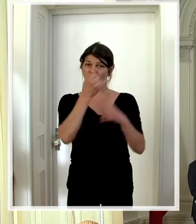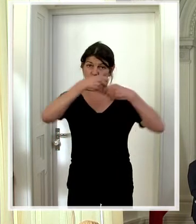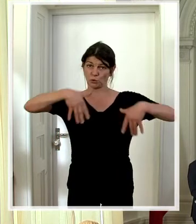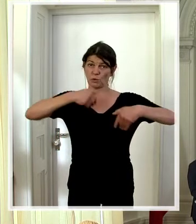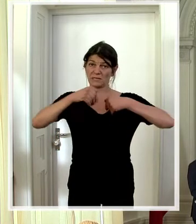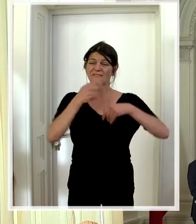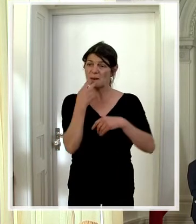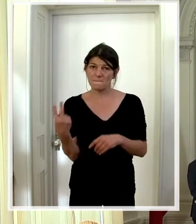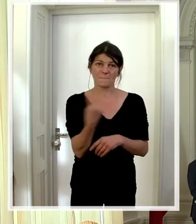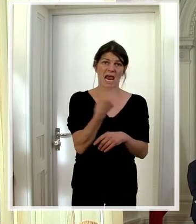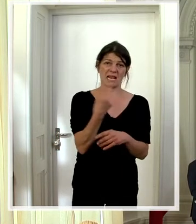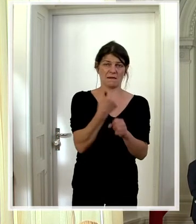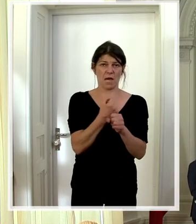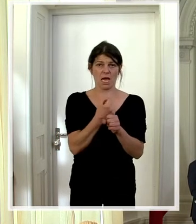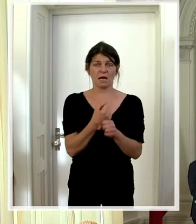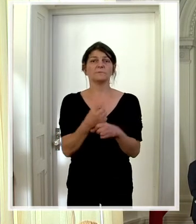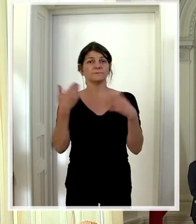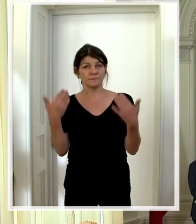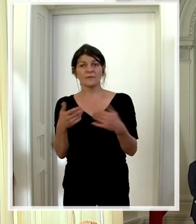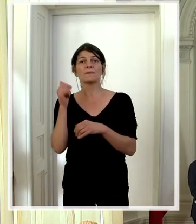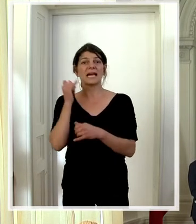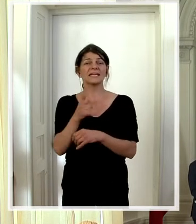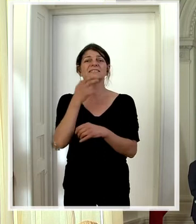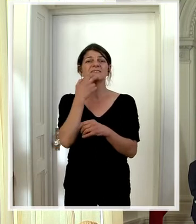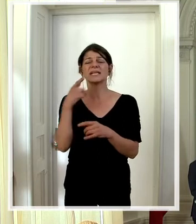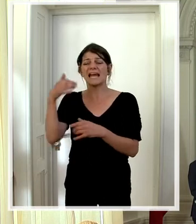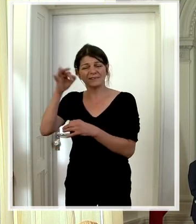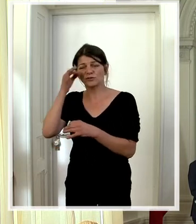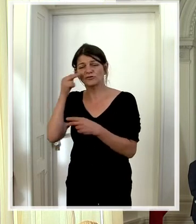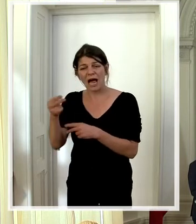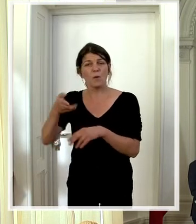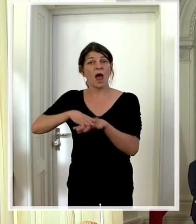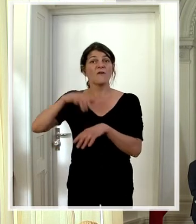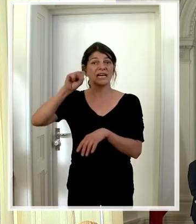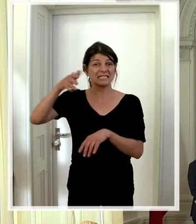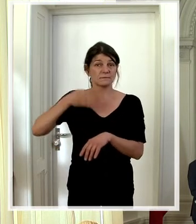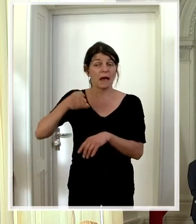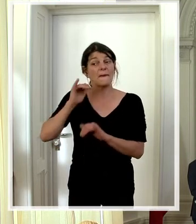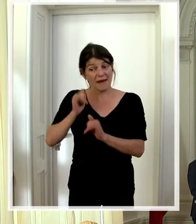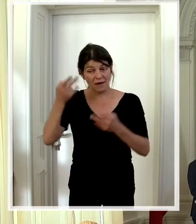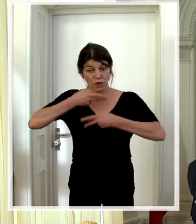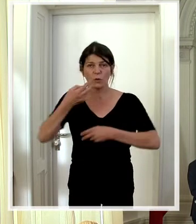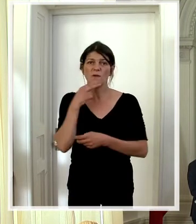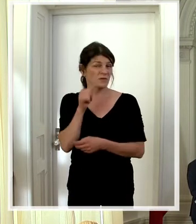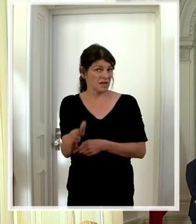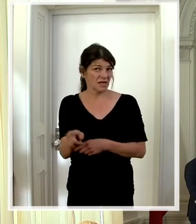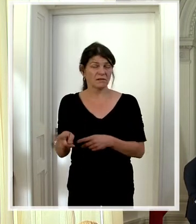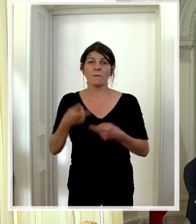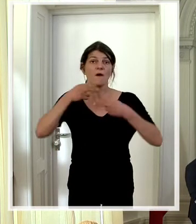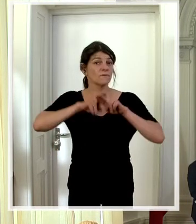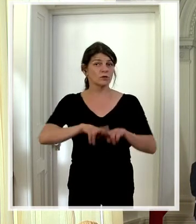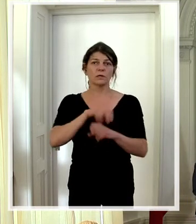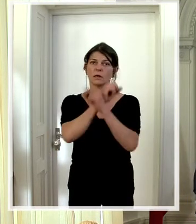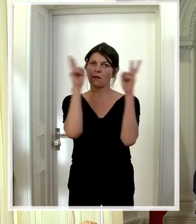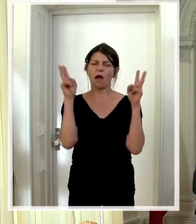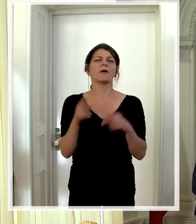als auch. Also erstens spreche ich da geht es zwar jetzt singulär um Ja zur S-Bahn oder Nein zur S-Bahn, aber das Versprechen ist ganz klar